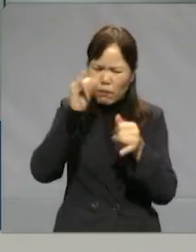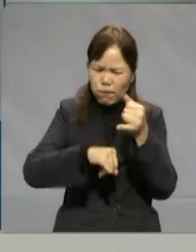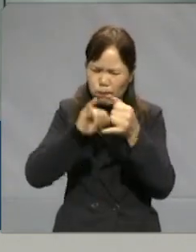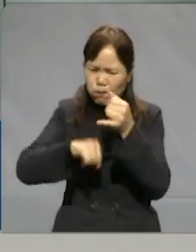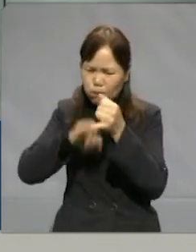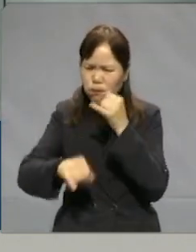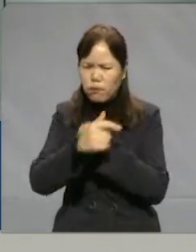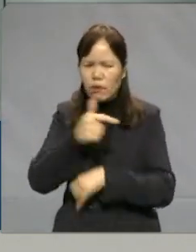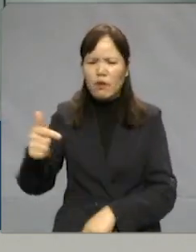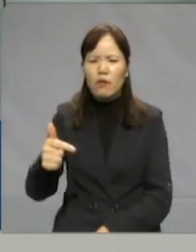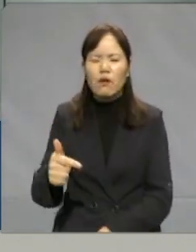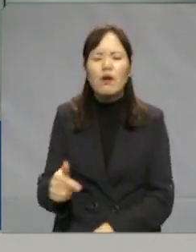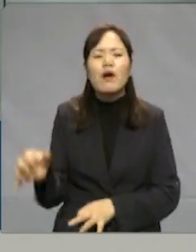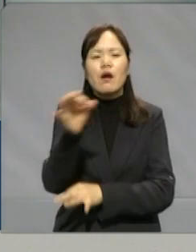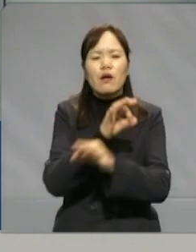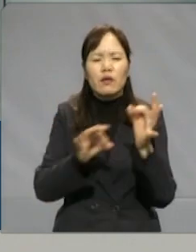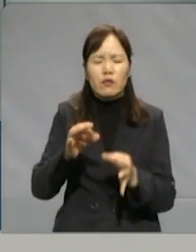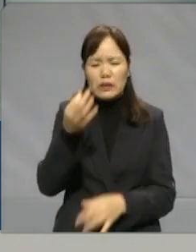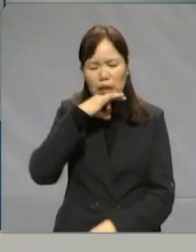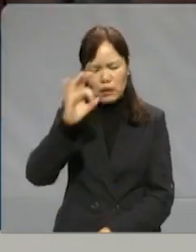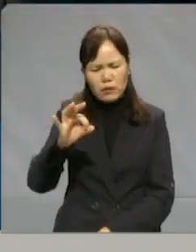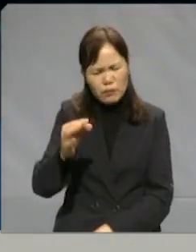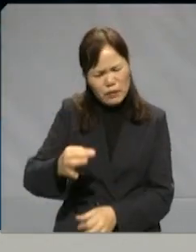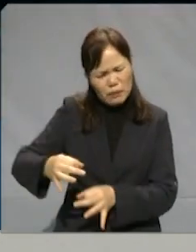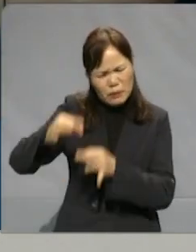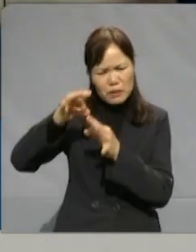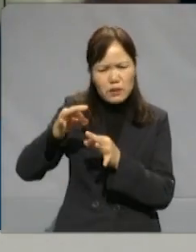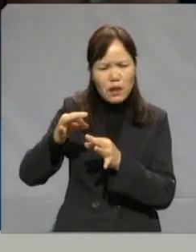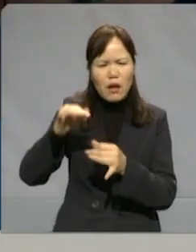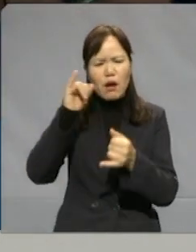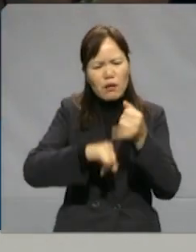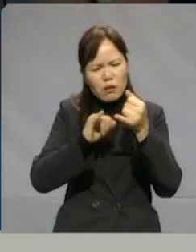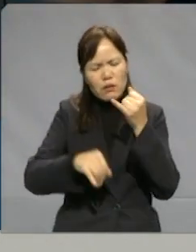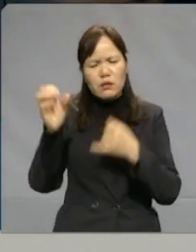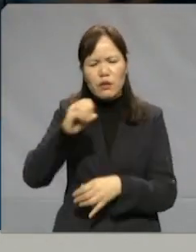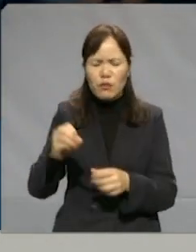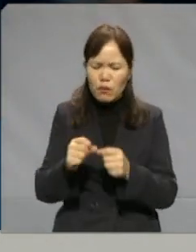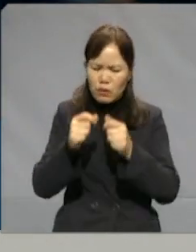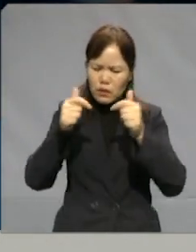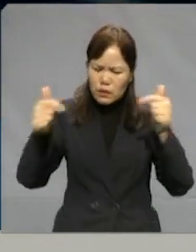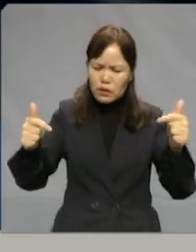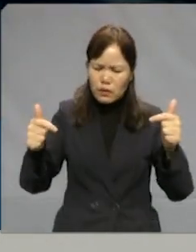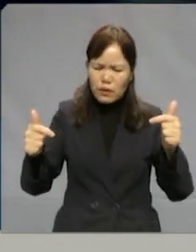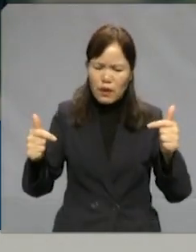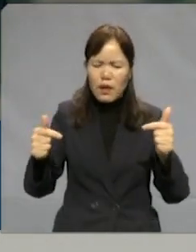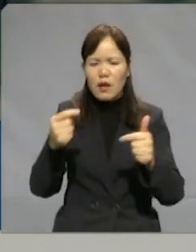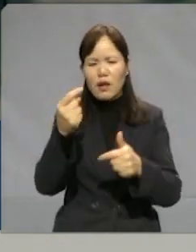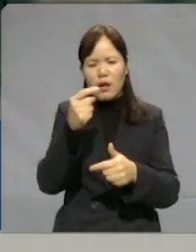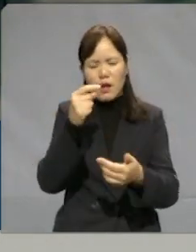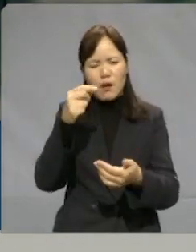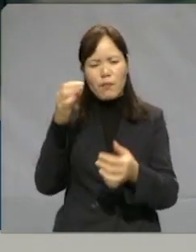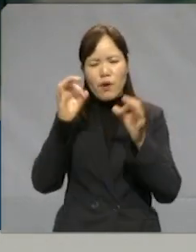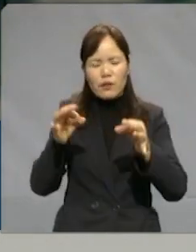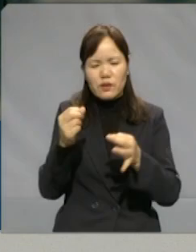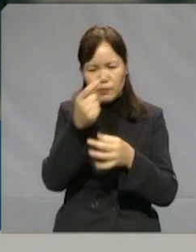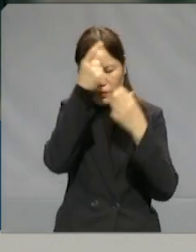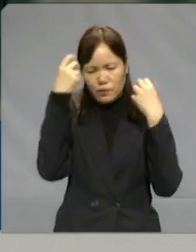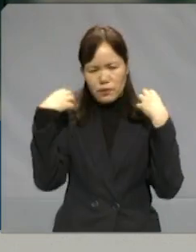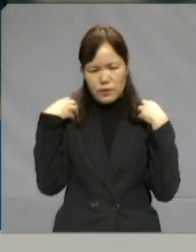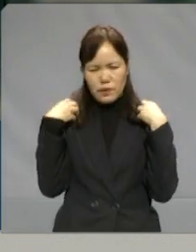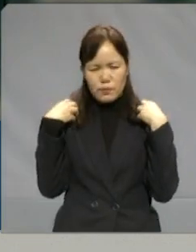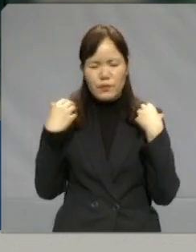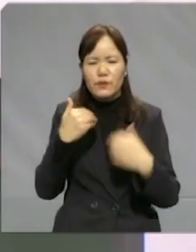경제 상황도 금리 상황도 좋지 않아 당분간 연체율이 계속 오를 것으로 보여 금융당국이 주시하고 있습니다 신송희